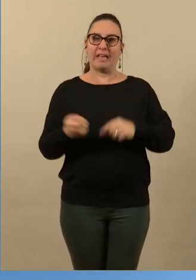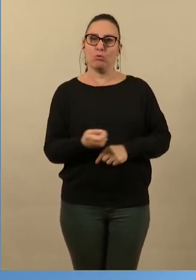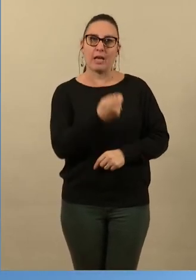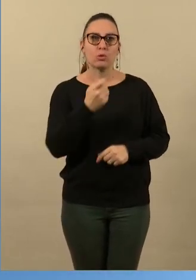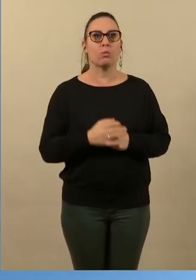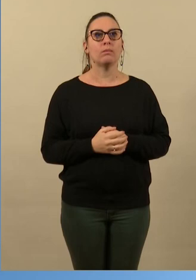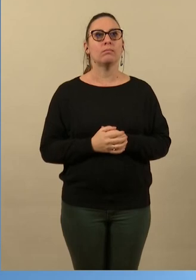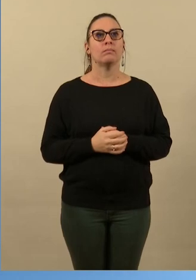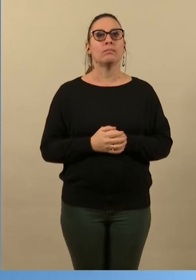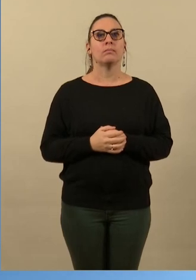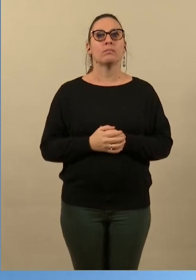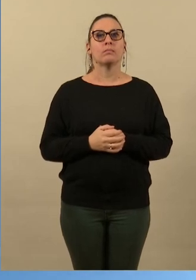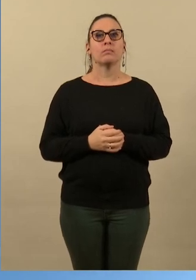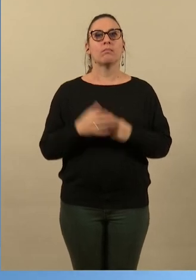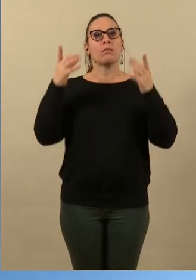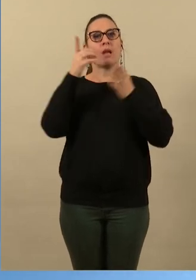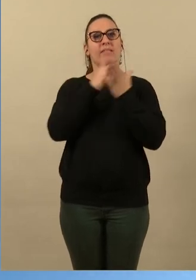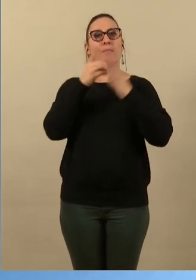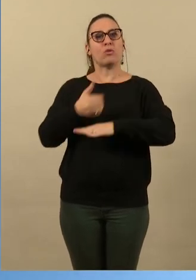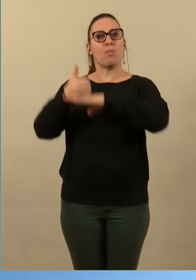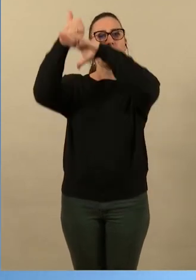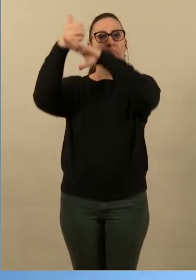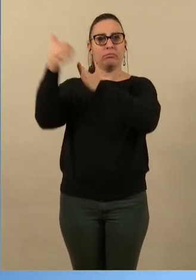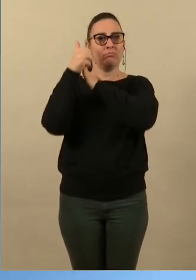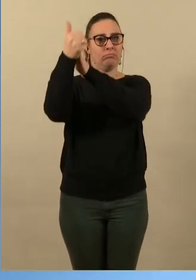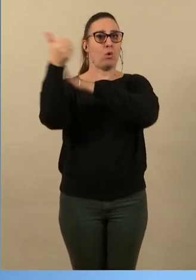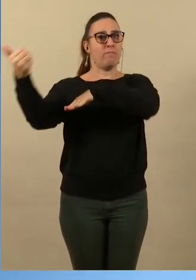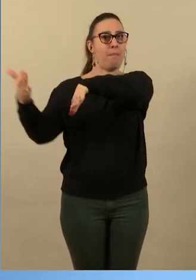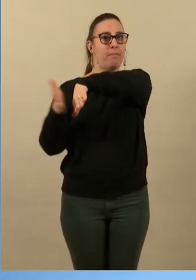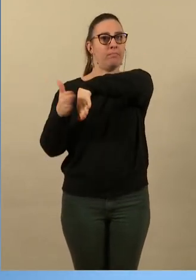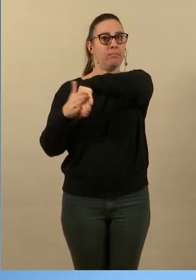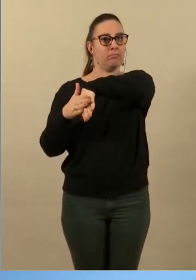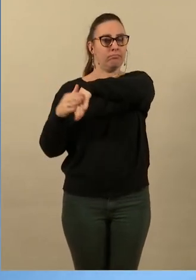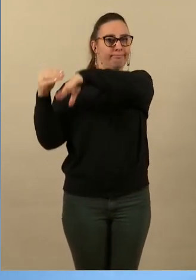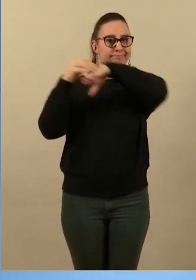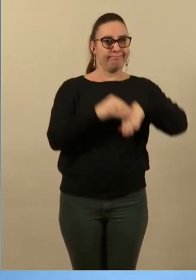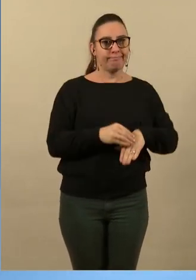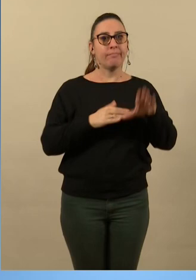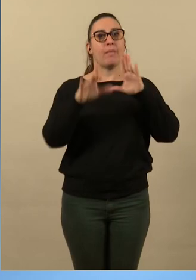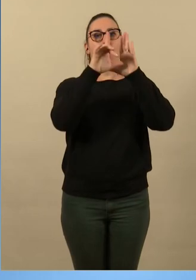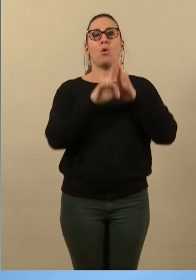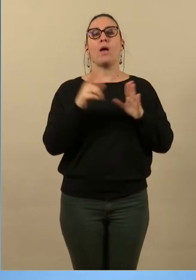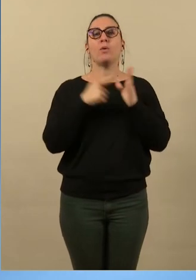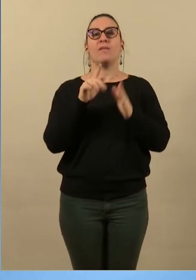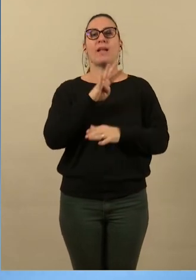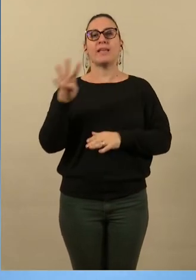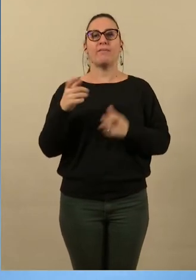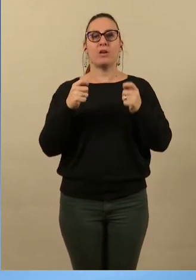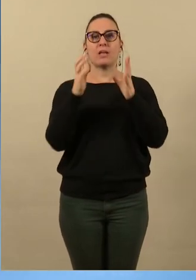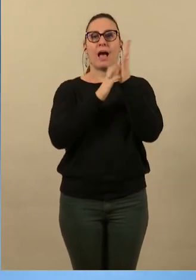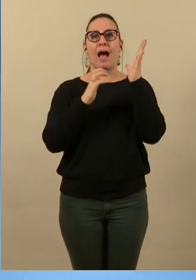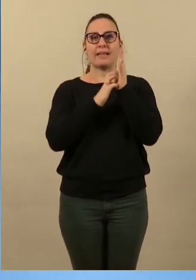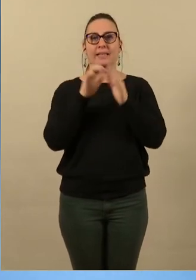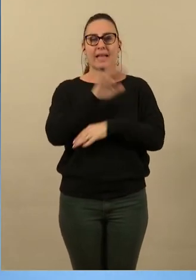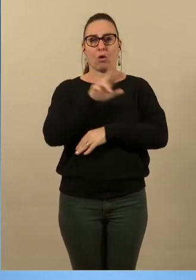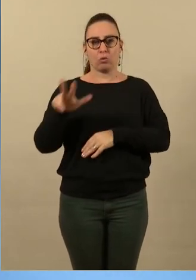ce contexte le département chef de fil sur les questions de handicap et prescripteurs or le projet de loi de finances 2024 dans son article 53